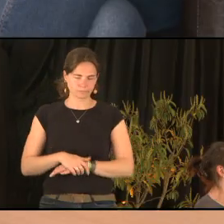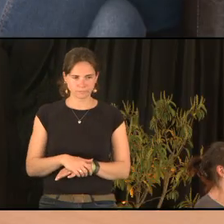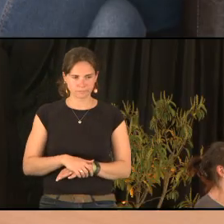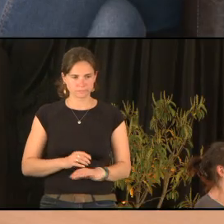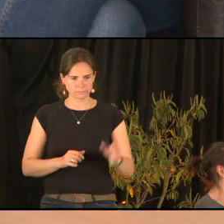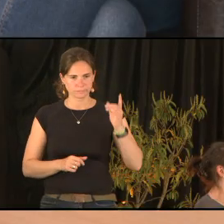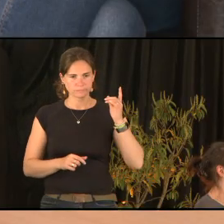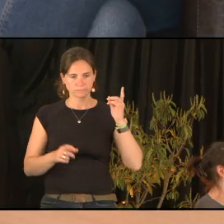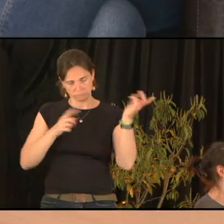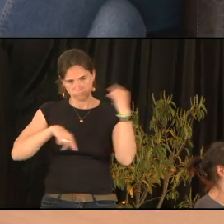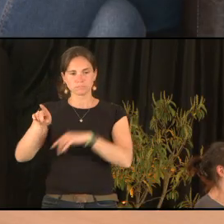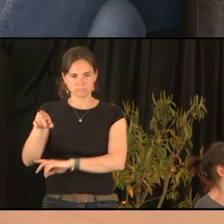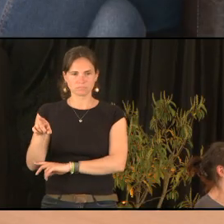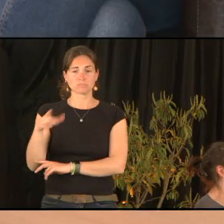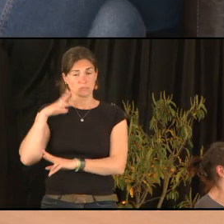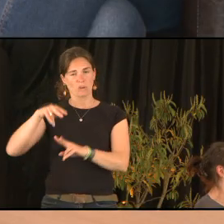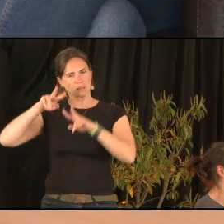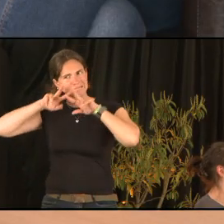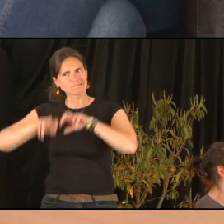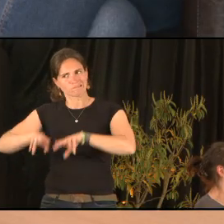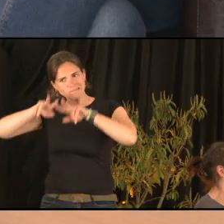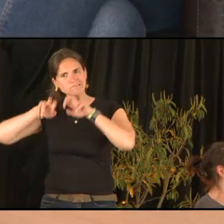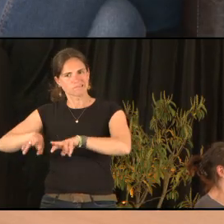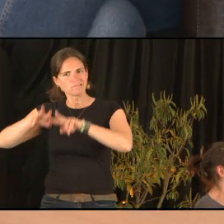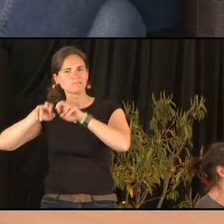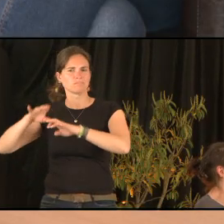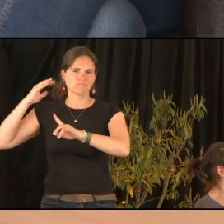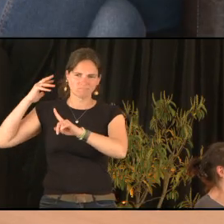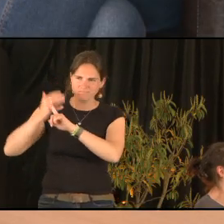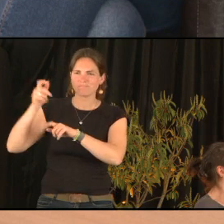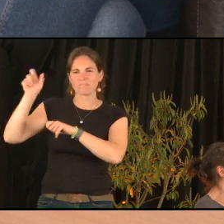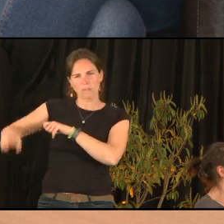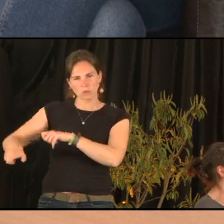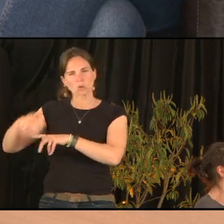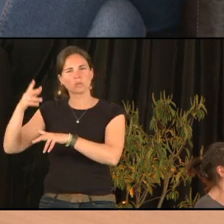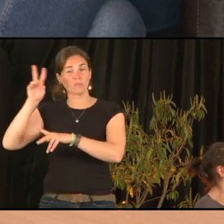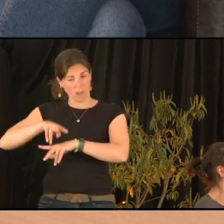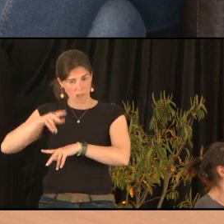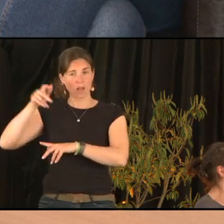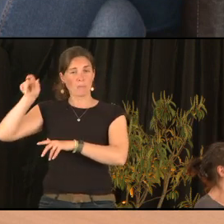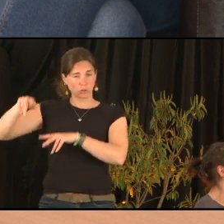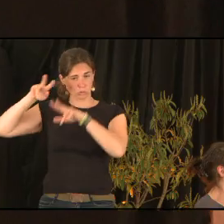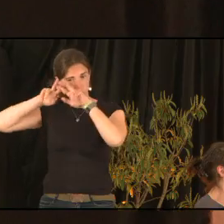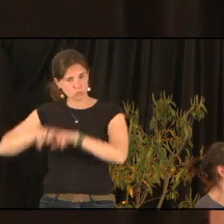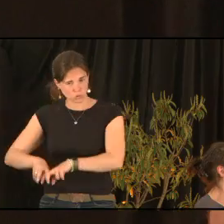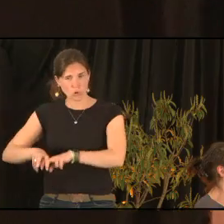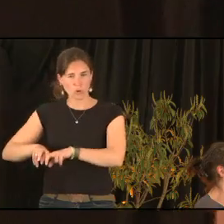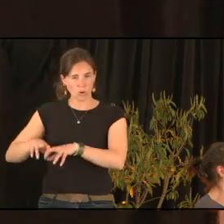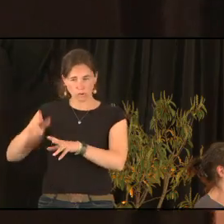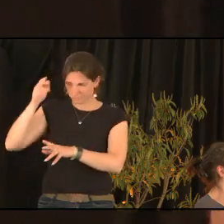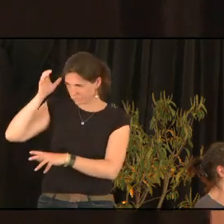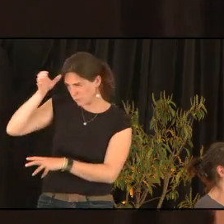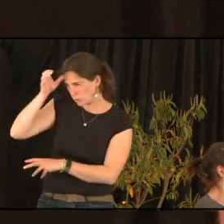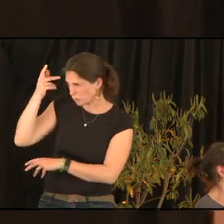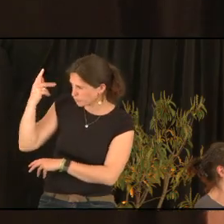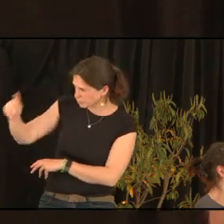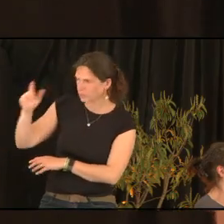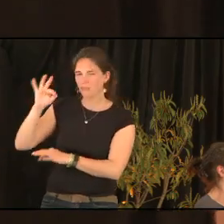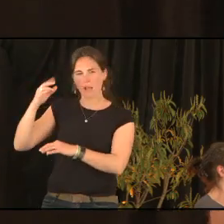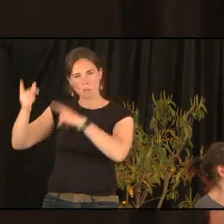choses compliquées à créer, à mettre en forme? C'est apparu tout de suite pour Hushkin et Jeanne. Disons que